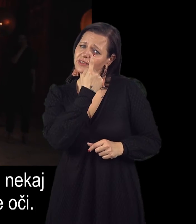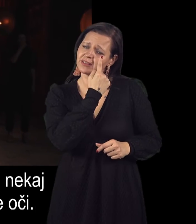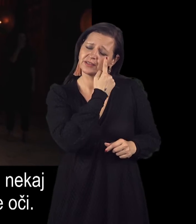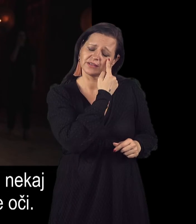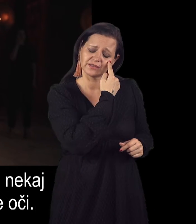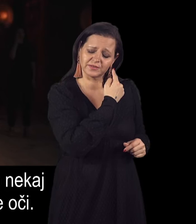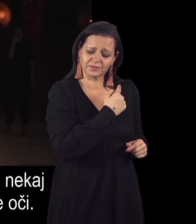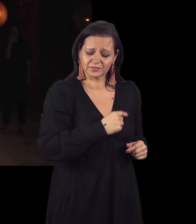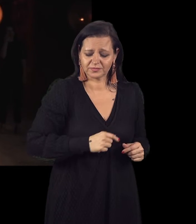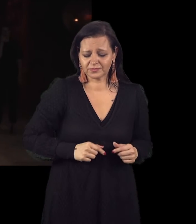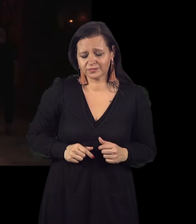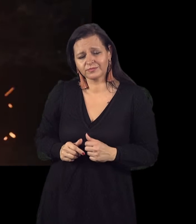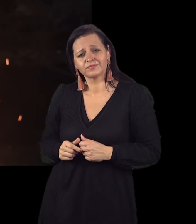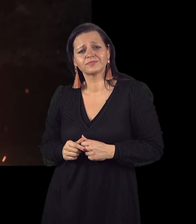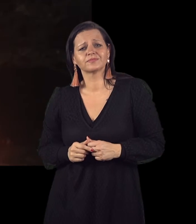oči.